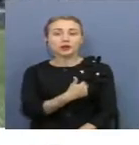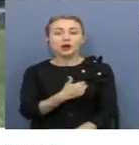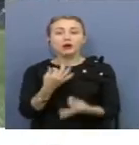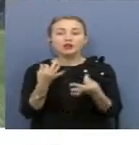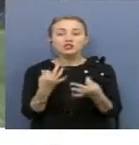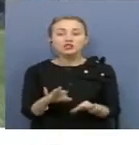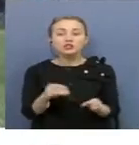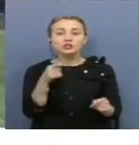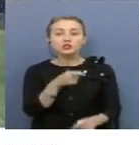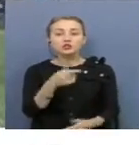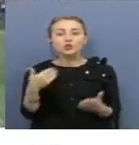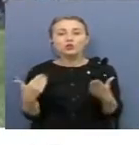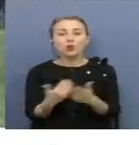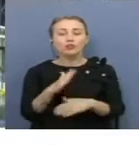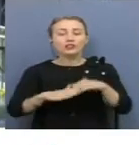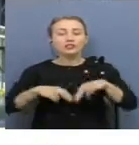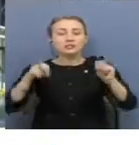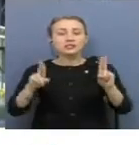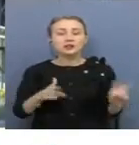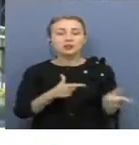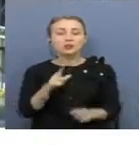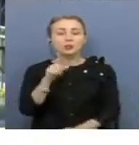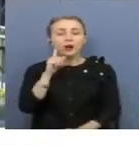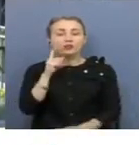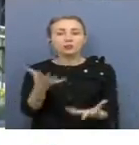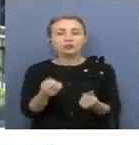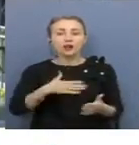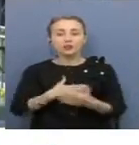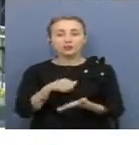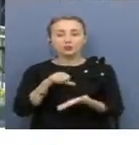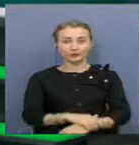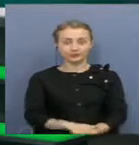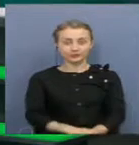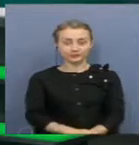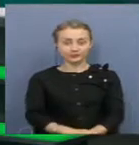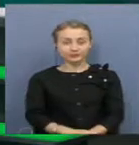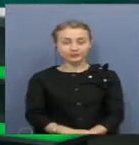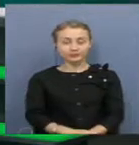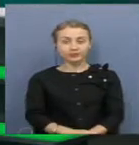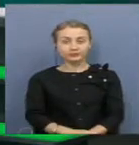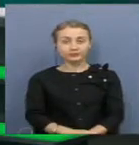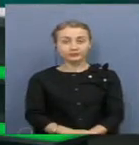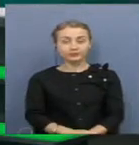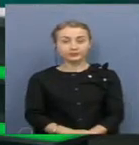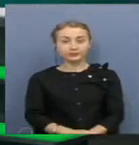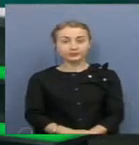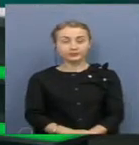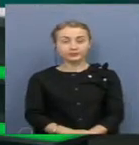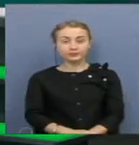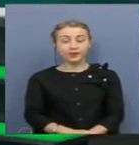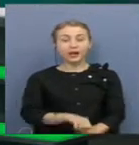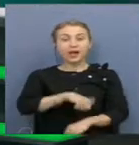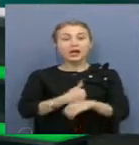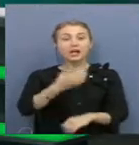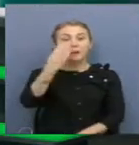сеп болып отырғандығы қуантады. Мақсат Болатұлы, Сабыр Құлатай, Көкше ақпарат. Ақмола облысының әкімі Ермек Маржықбаев